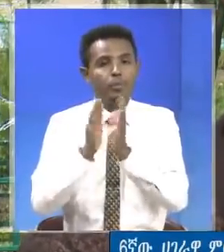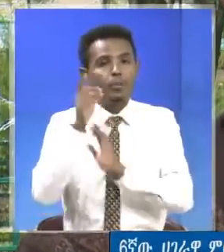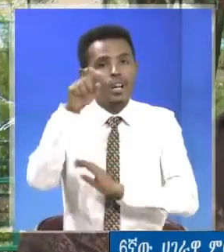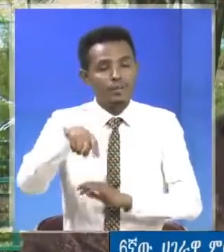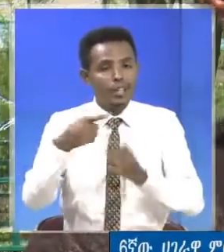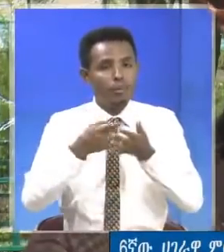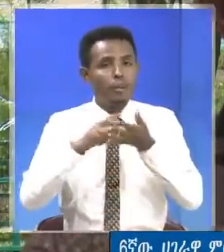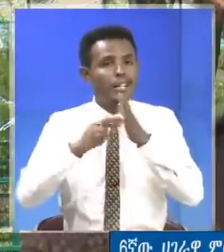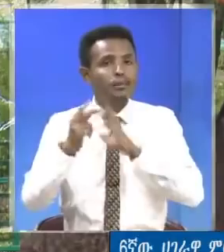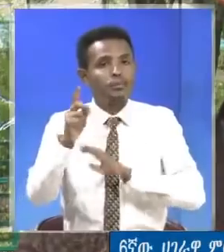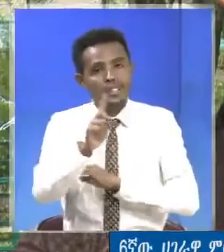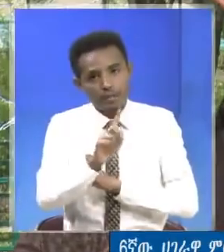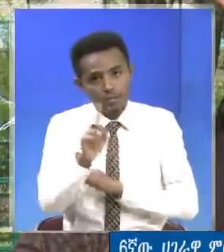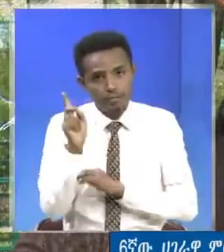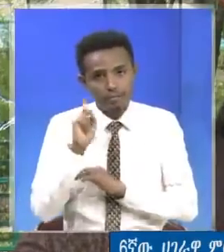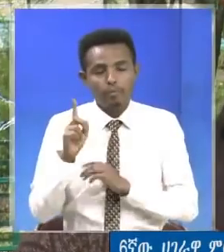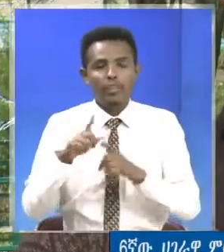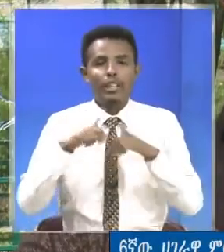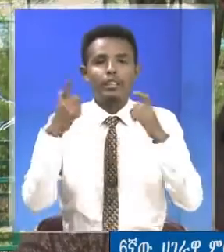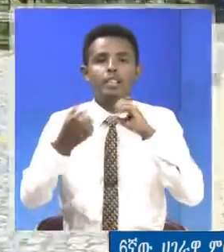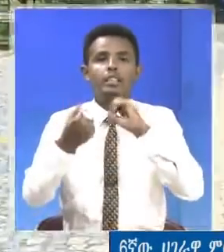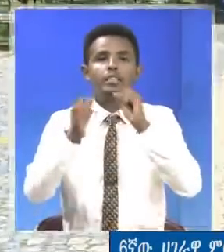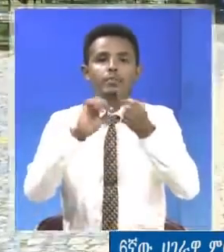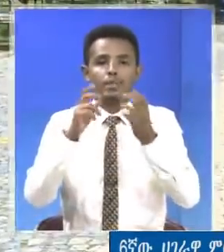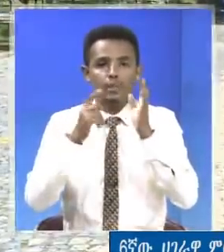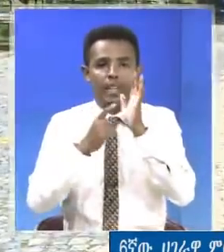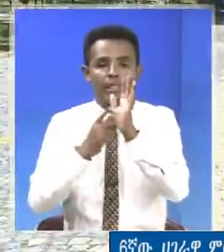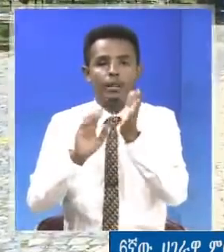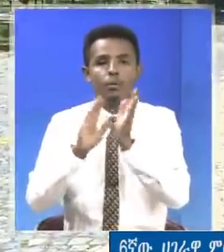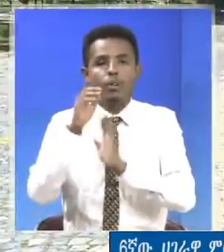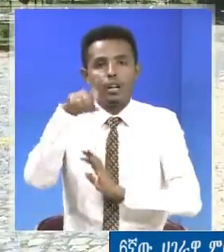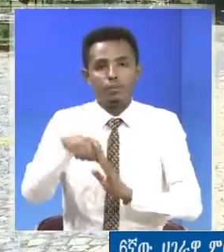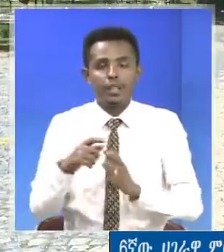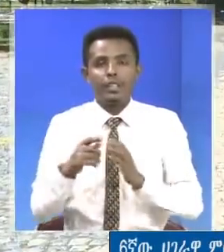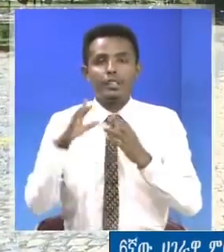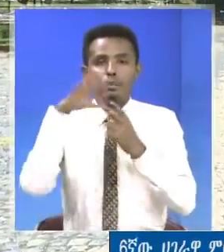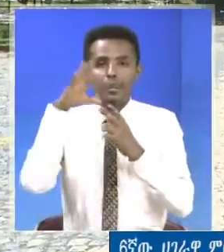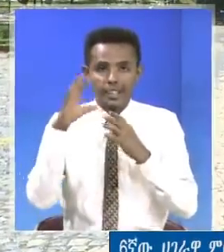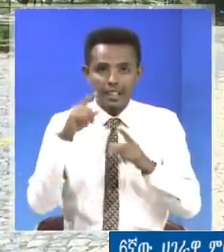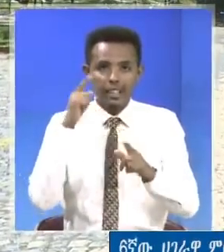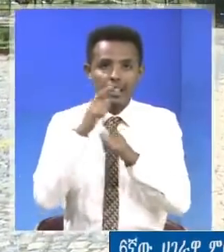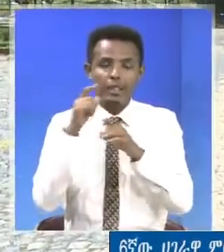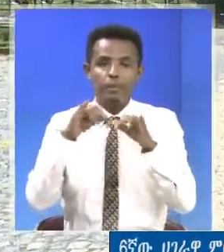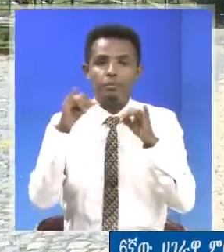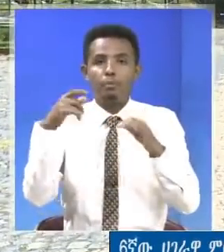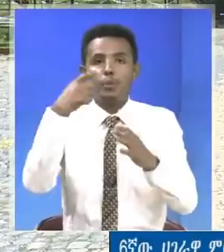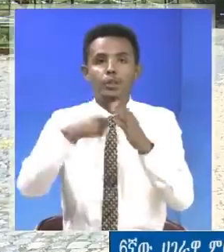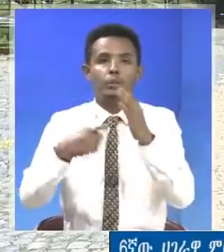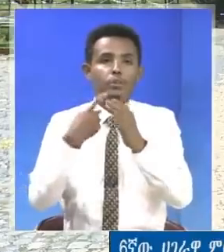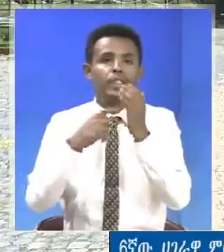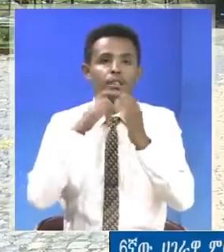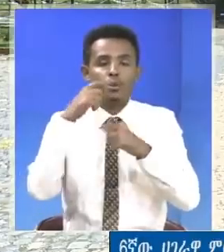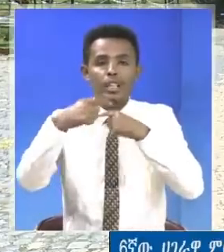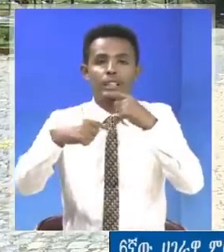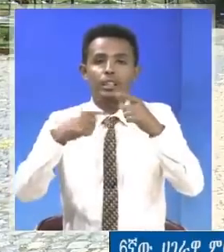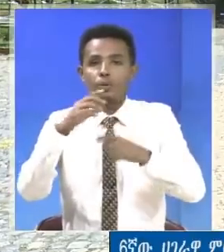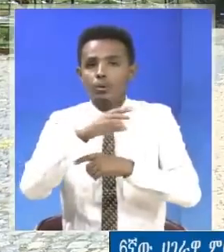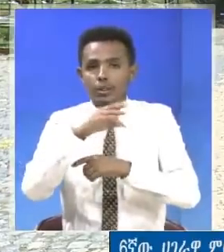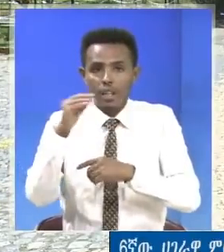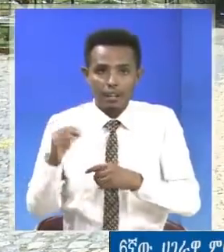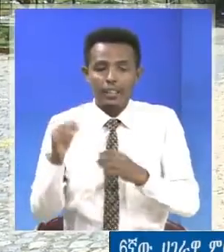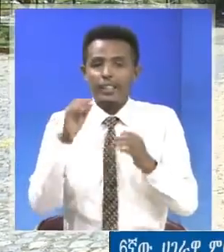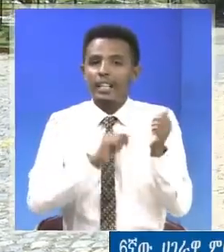ነው? ትልቅ ሽፍት የምናሳይበት መሆን አለበት። የምርጫ ትክክለኛነት የሚለካው በውጤቱ ብቻ ሳይሆን ሂደቱ ነውና